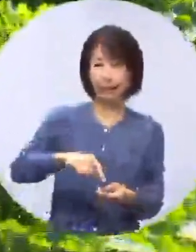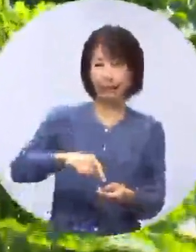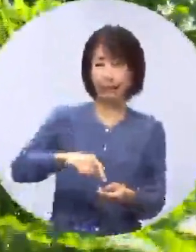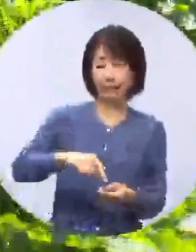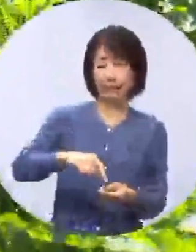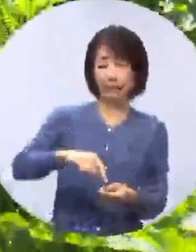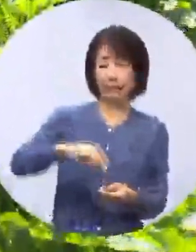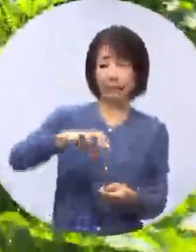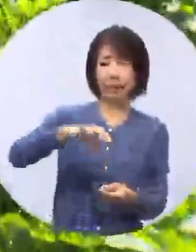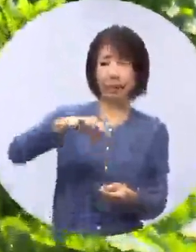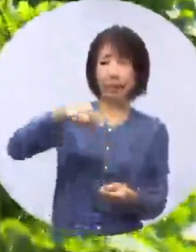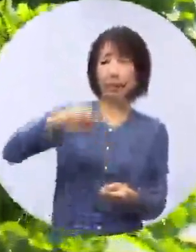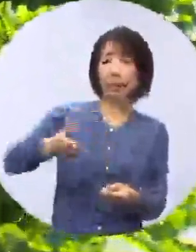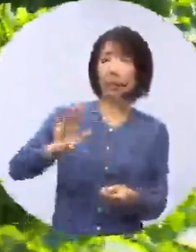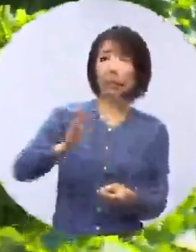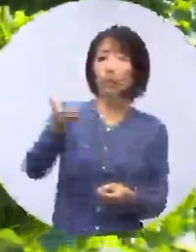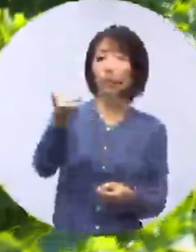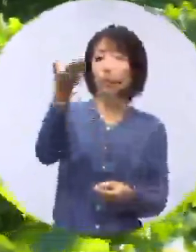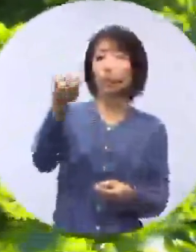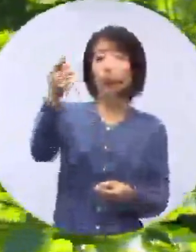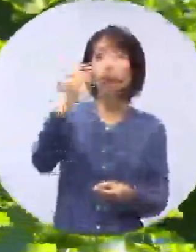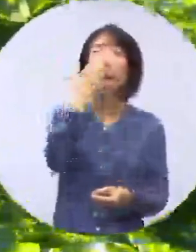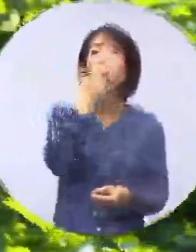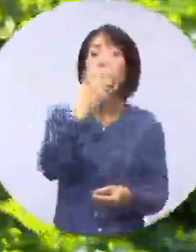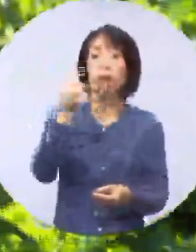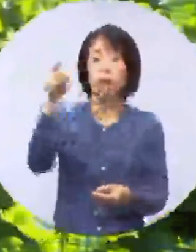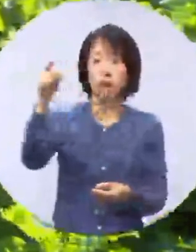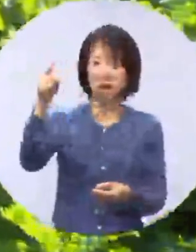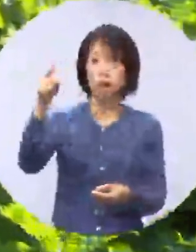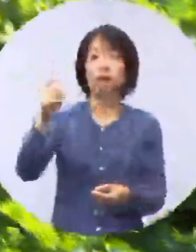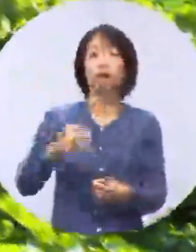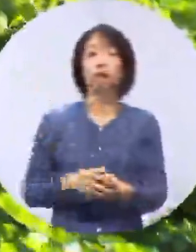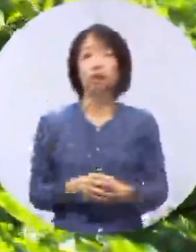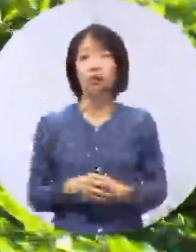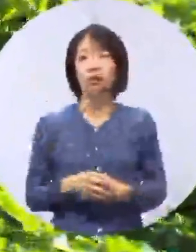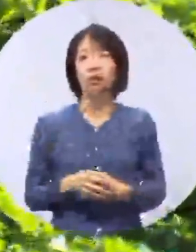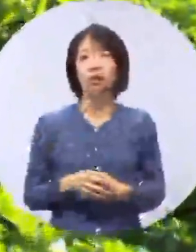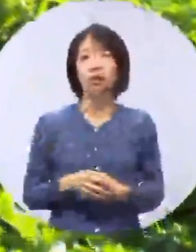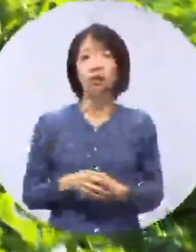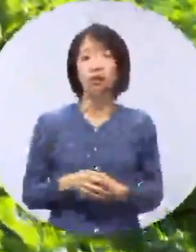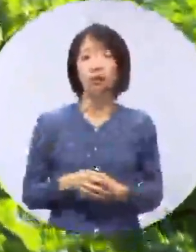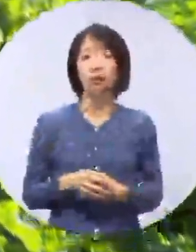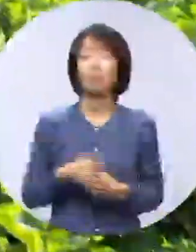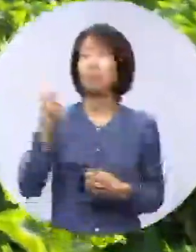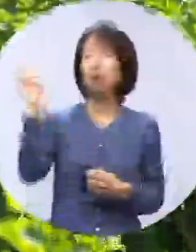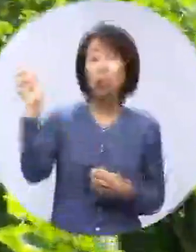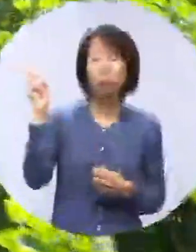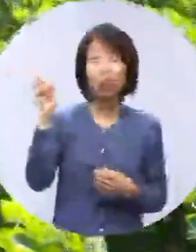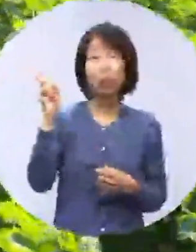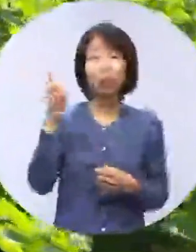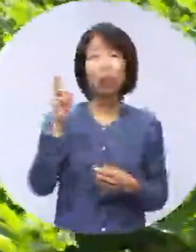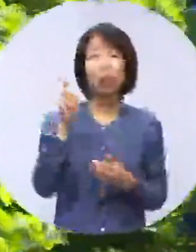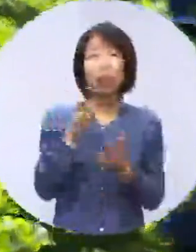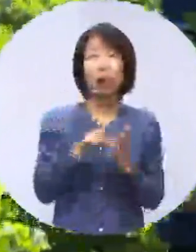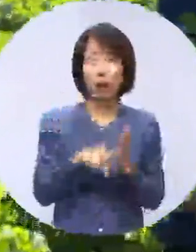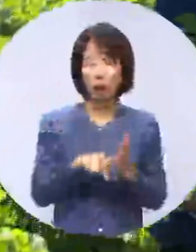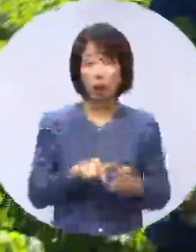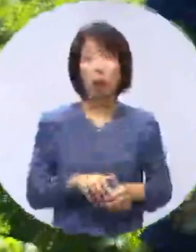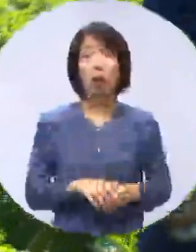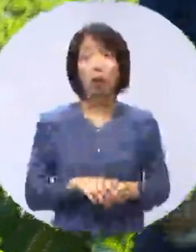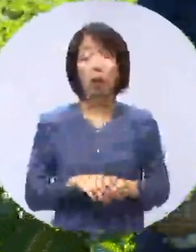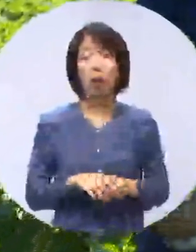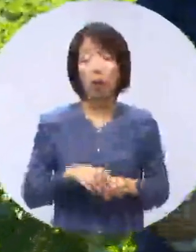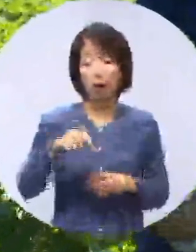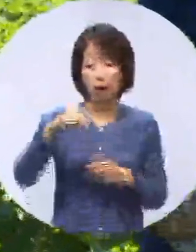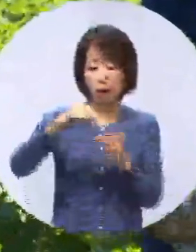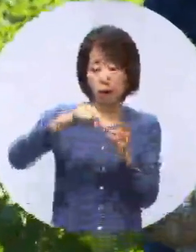の上に来るほど甘みが多くて、でこの種類はね、またあの繊維がす